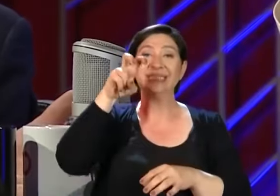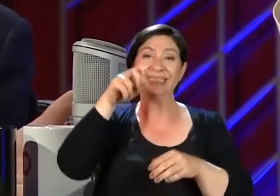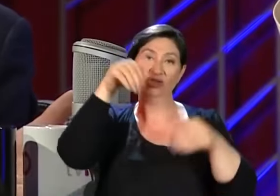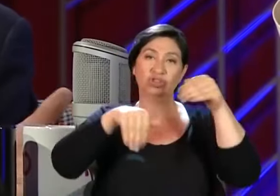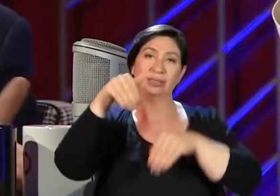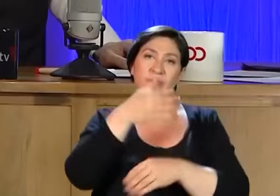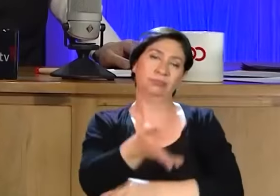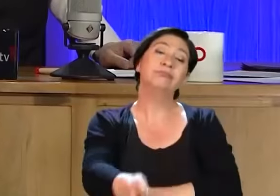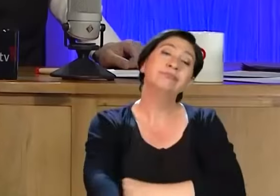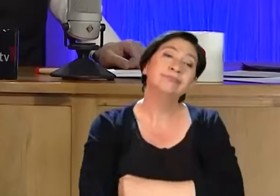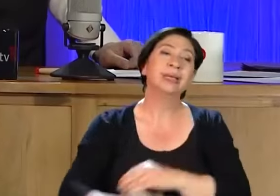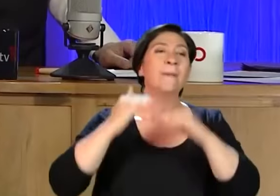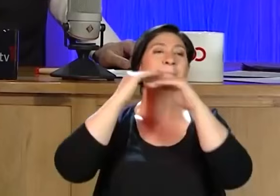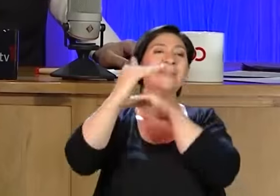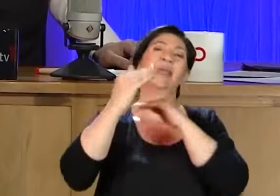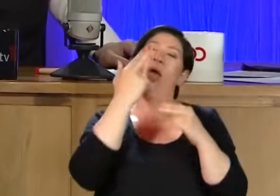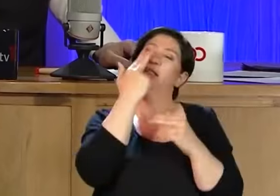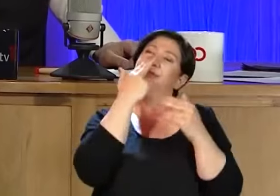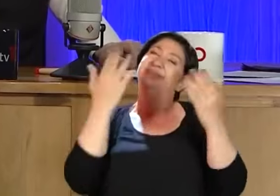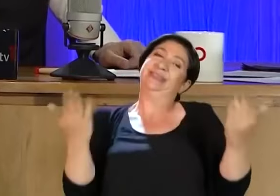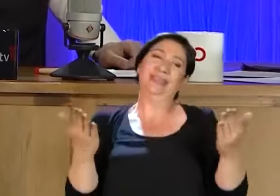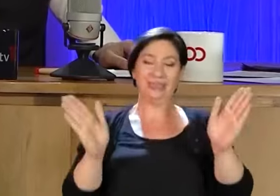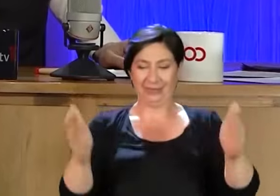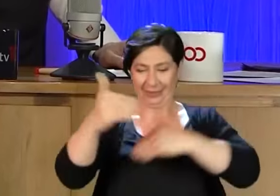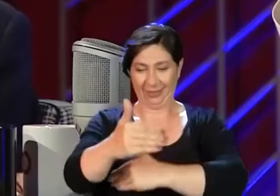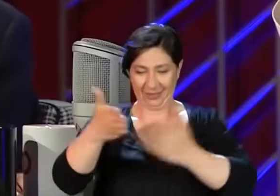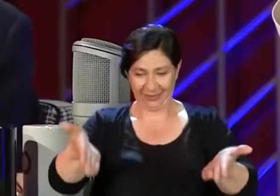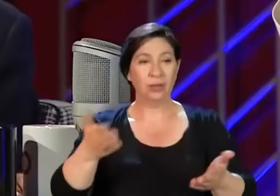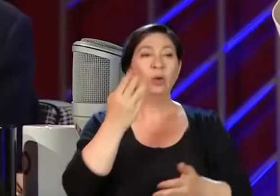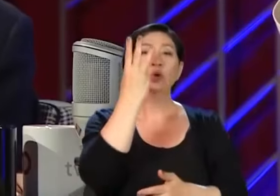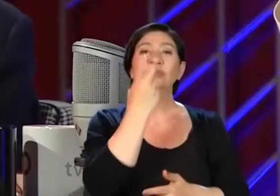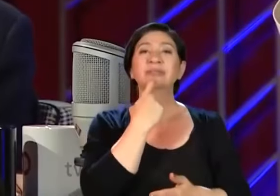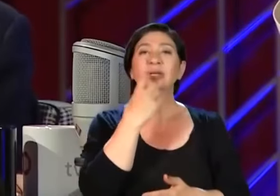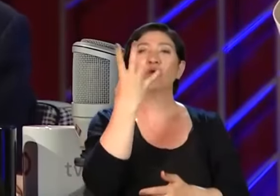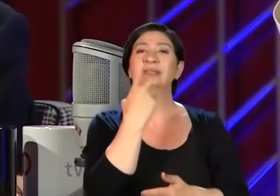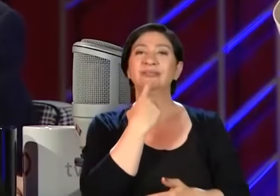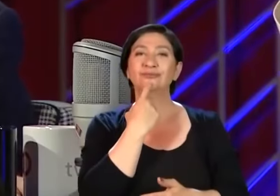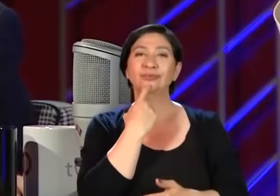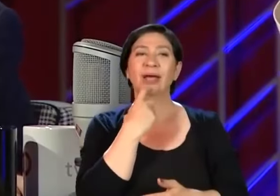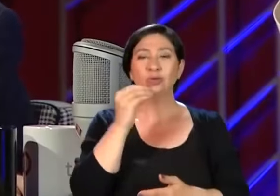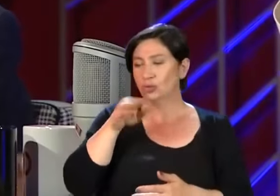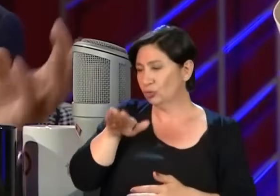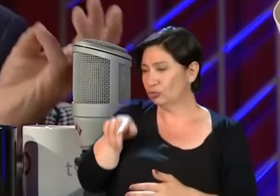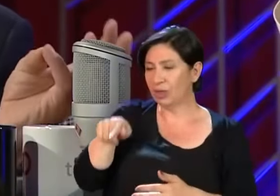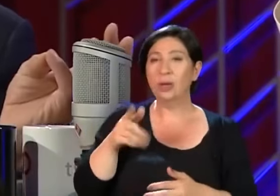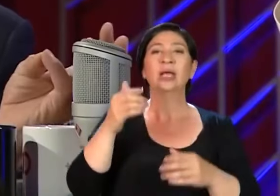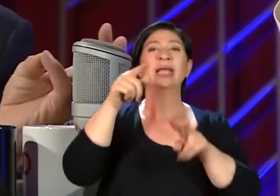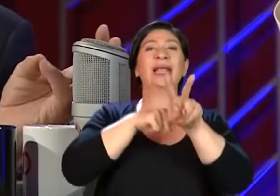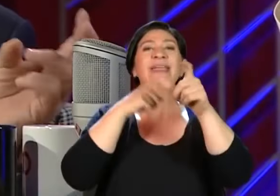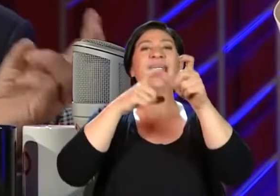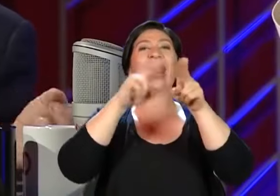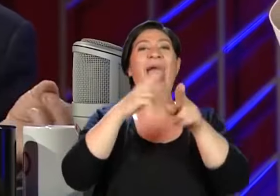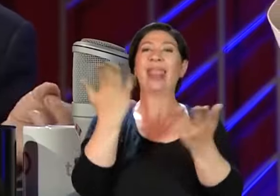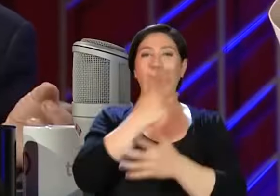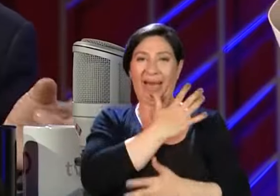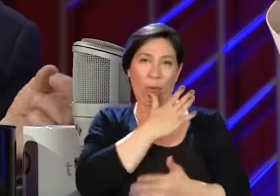bu. Yani milletçe alıştık seçim yani sandık. Artık biliyorsunuz 3 yaşında 4 yaşındaki çocuklar bile Yüksek Seçim Kurulu'nu